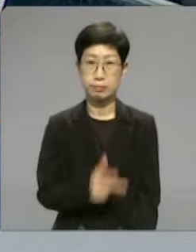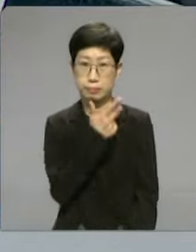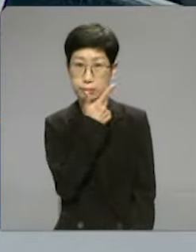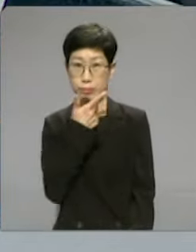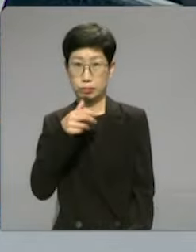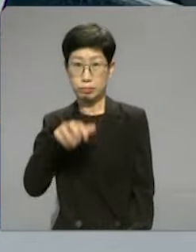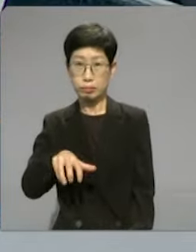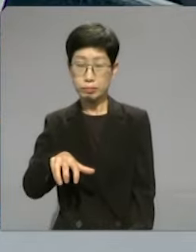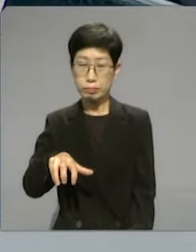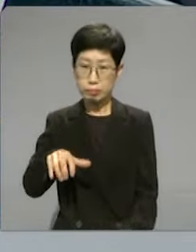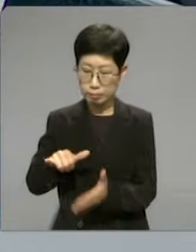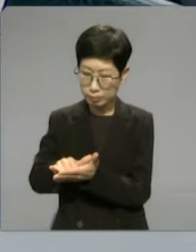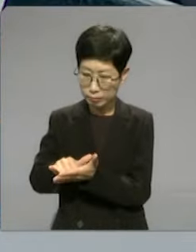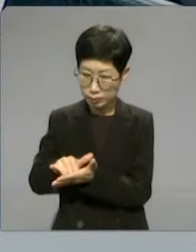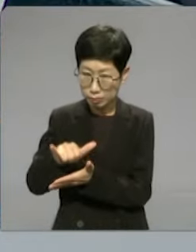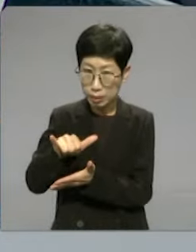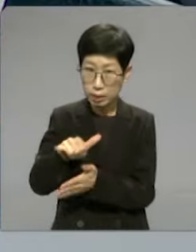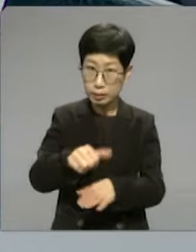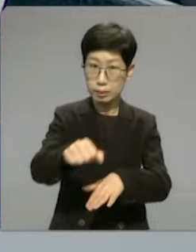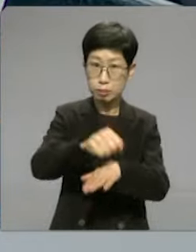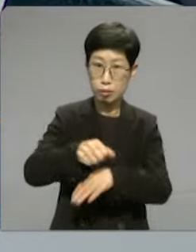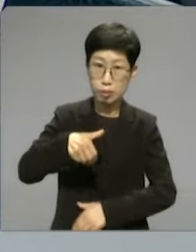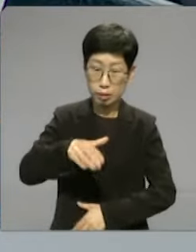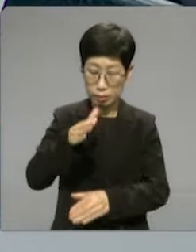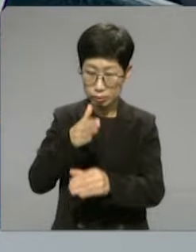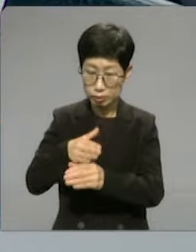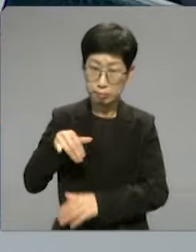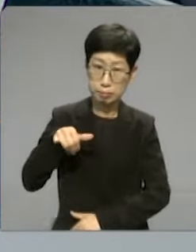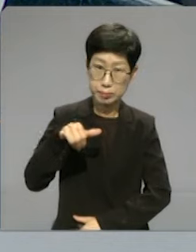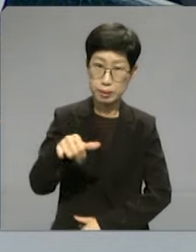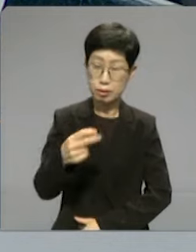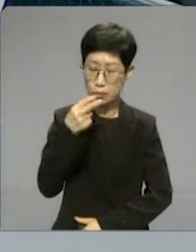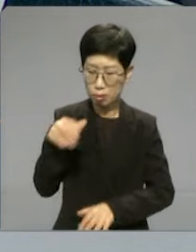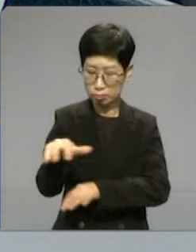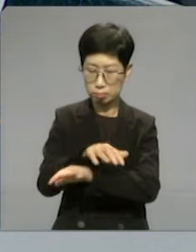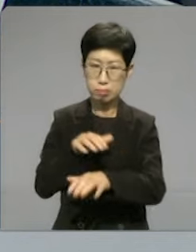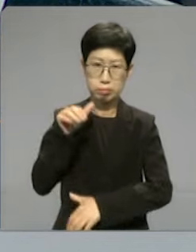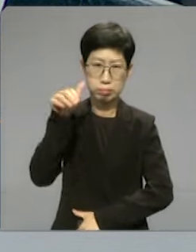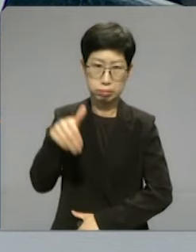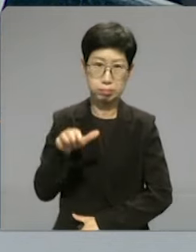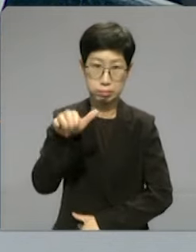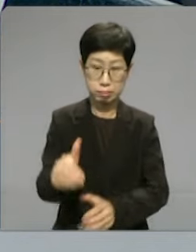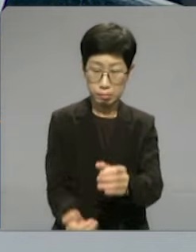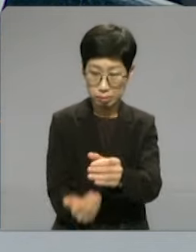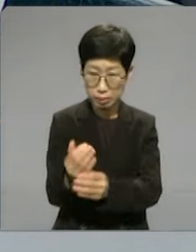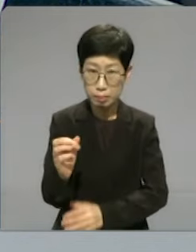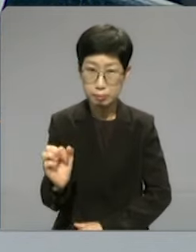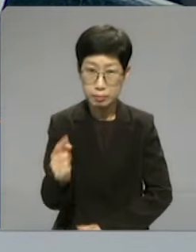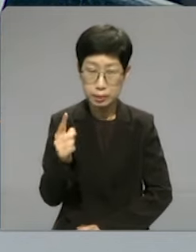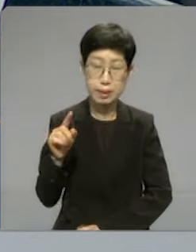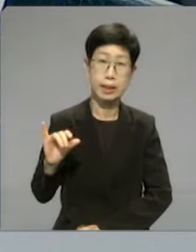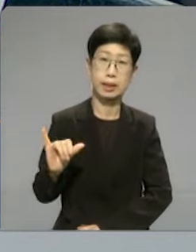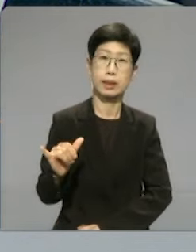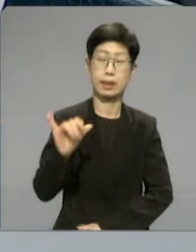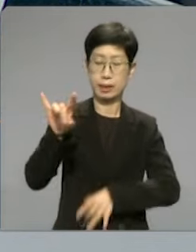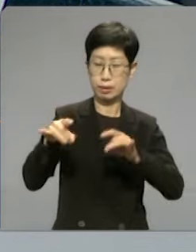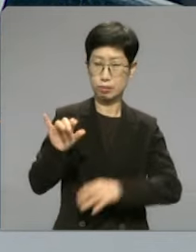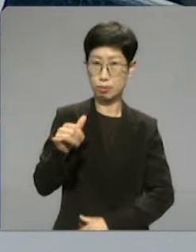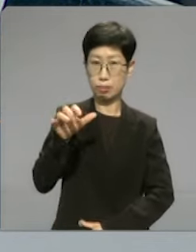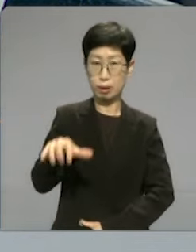영국에서 싱가포르로 향하던 싱가포르 항공 여객기가 난기류를 만나 태국 공항에서 비상